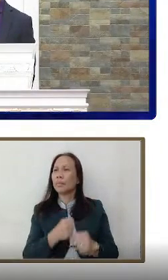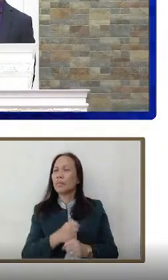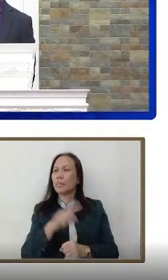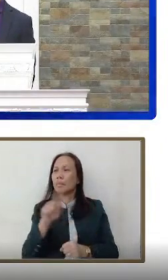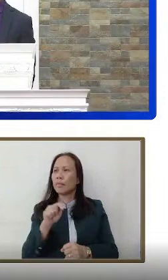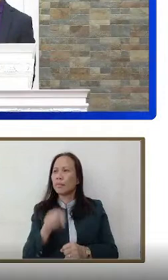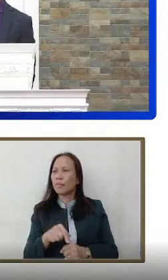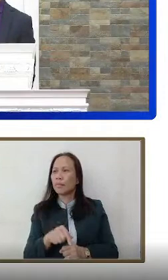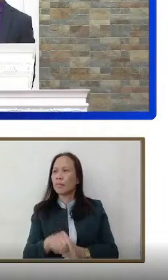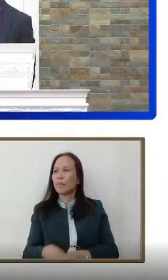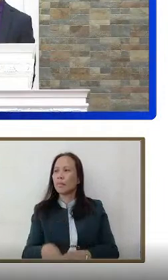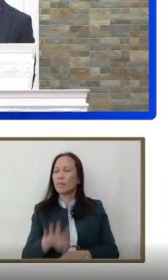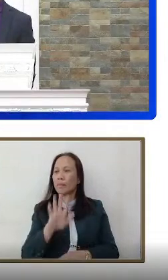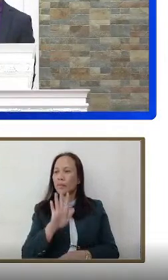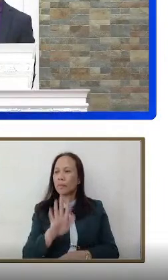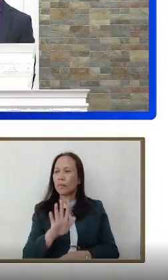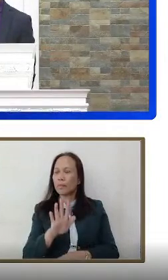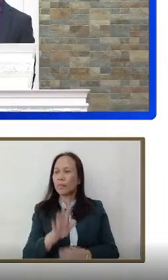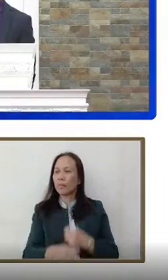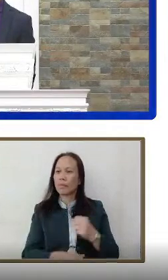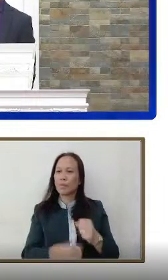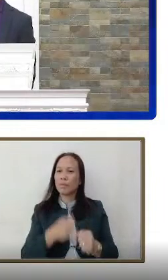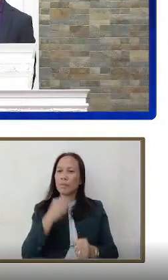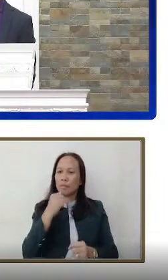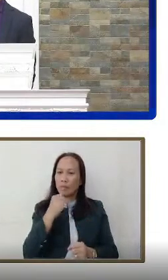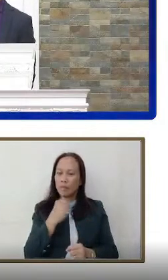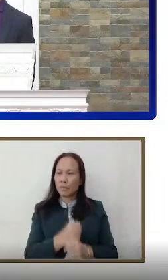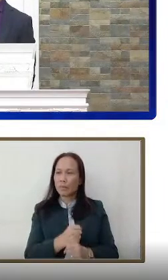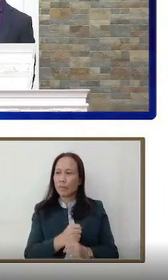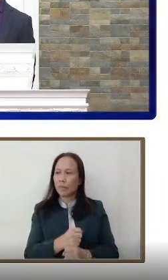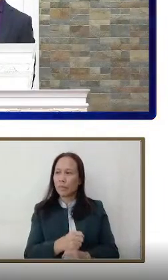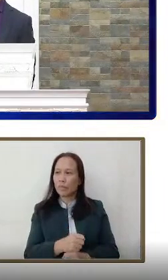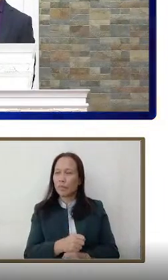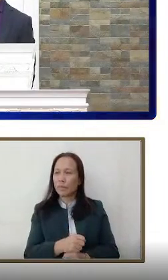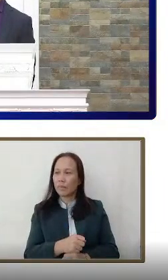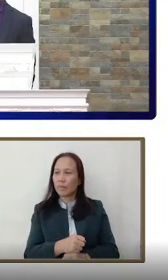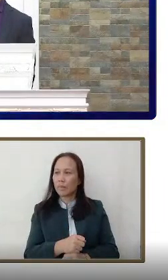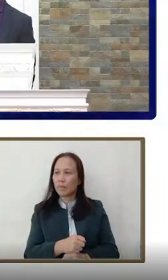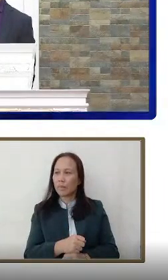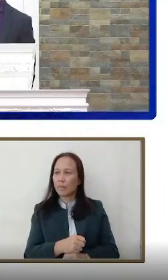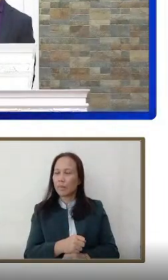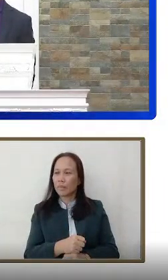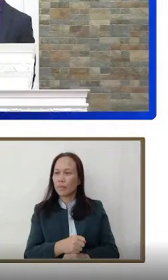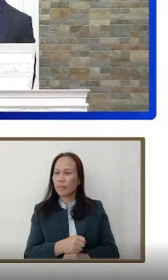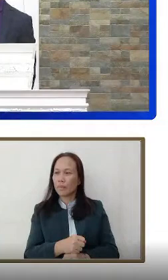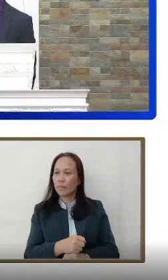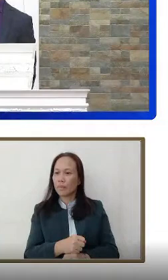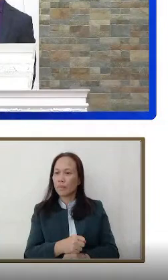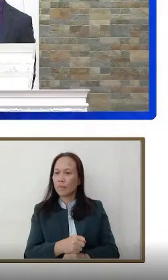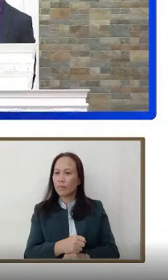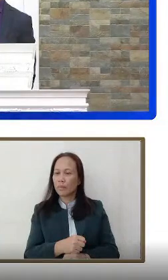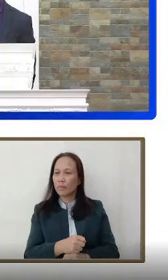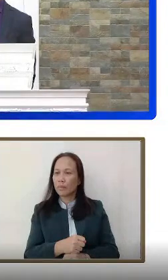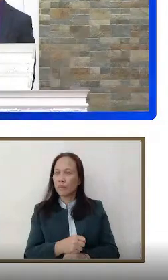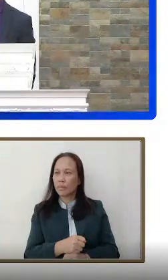5th anniversary, sir. Wow, 5 taon ka na. Ikaw ba, 5 taon o ilang taon ka na dyan?